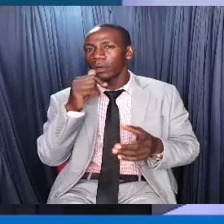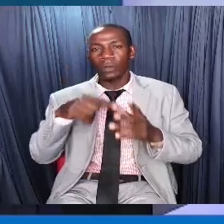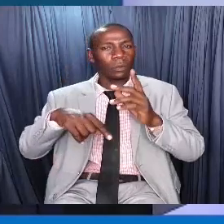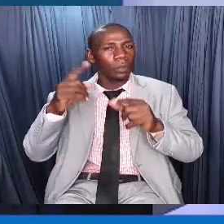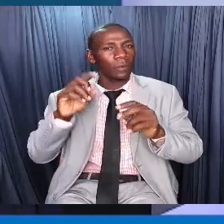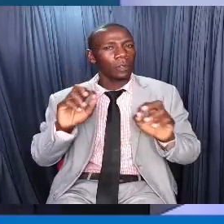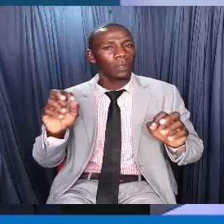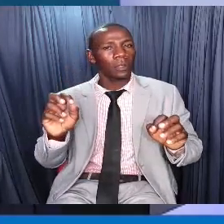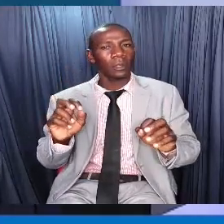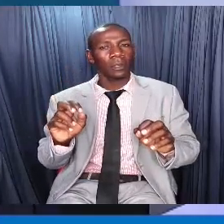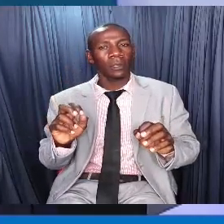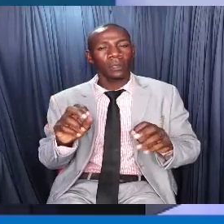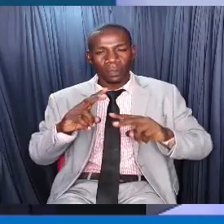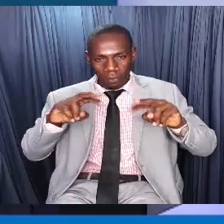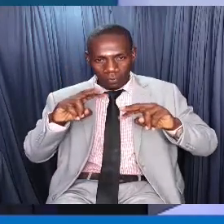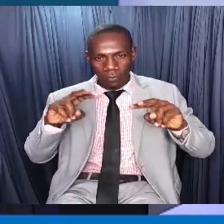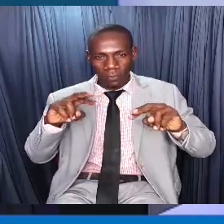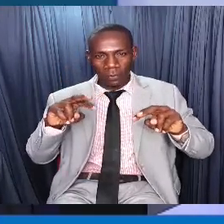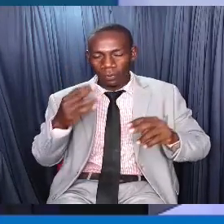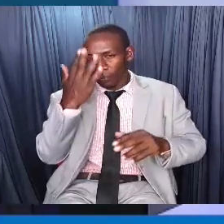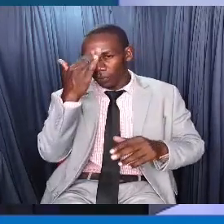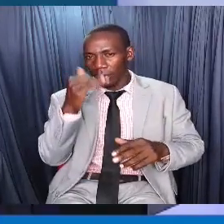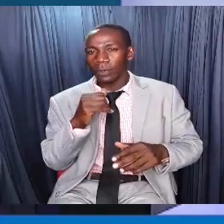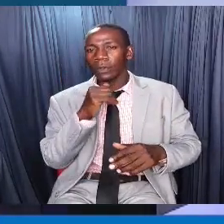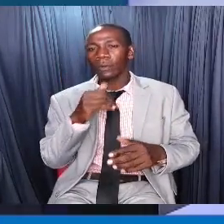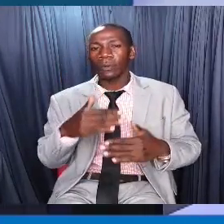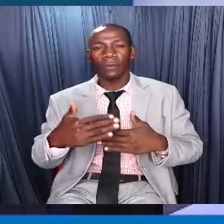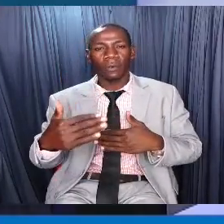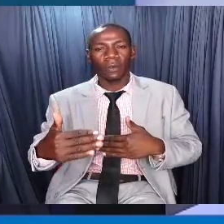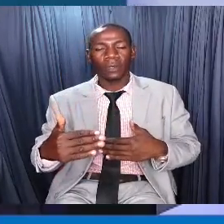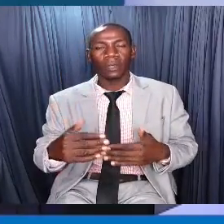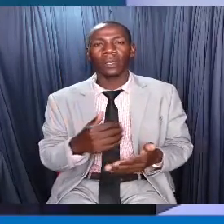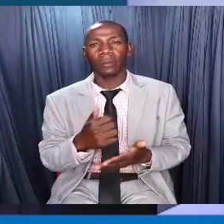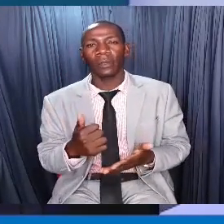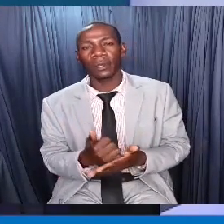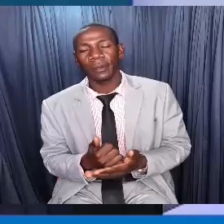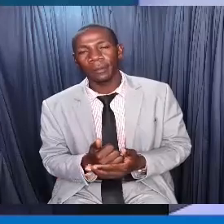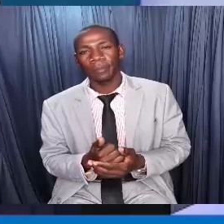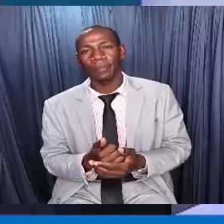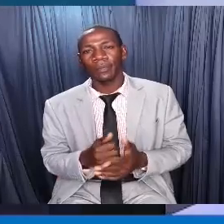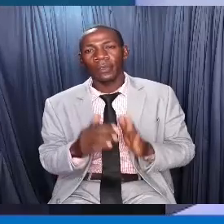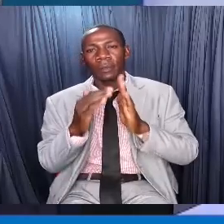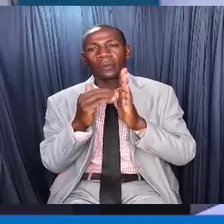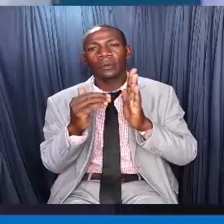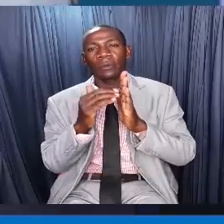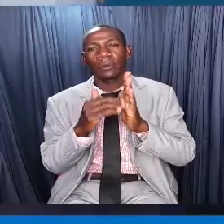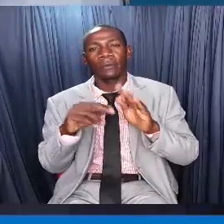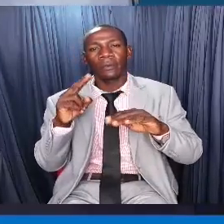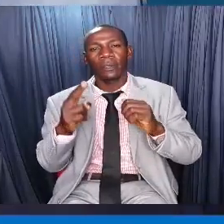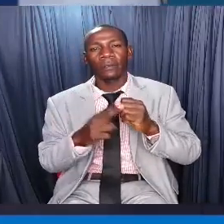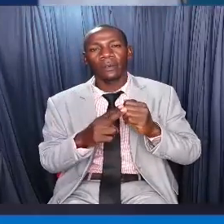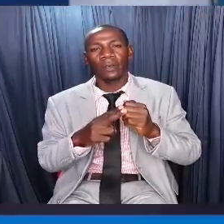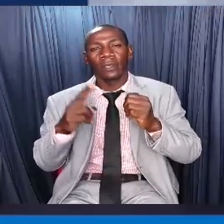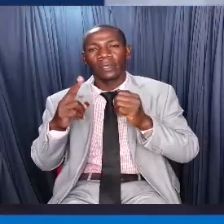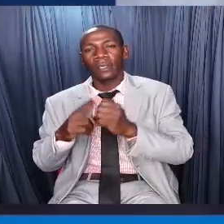Why doesn't he succeed? Anatafuta vile vya kufanya. He seeks for the way forward. Tusomee hapo mahali. Read for us. Mathayo 7. Matthew 7.